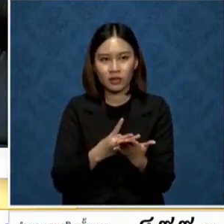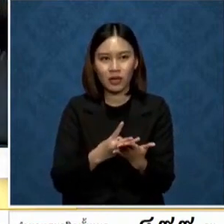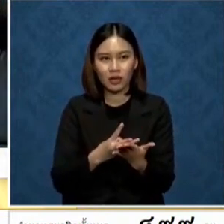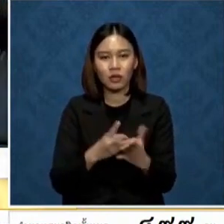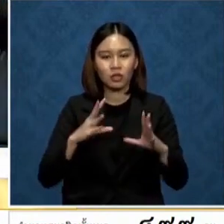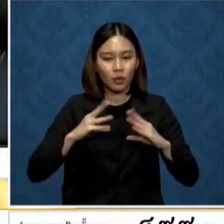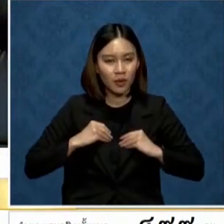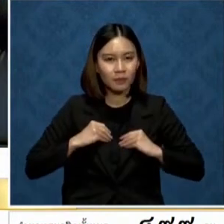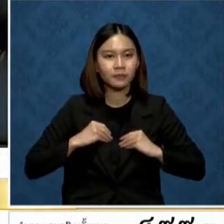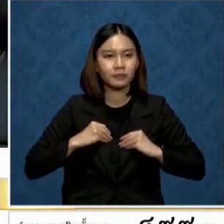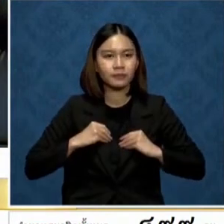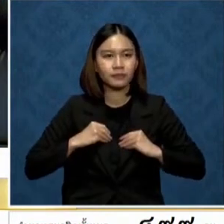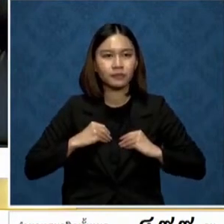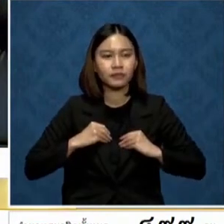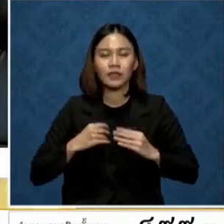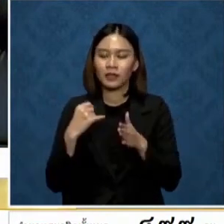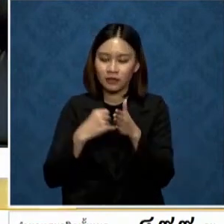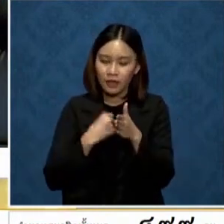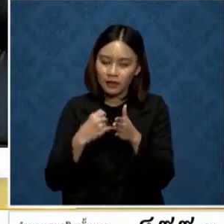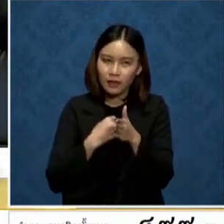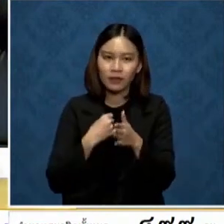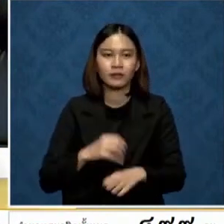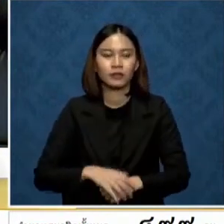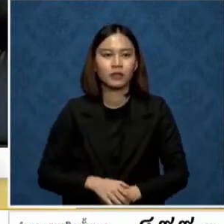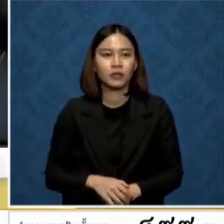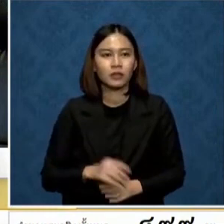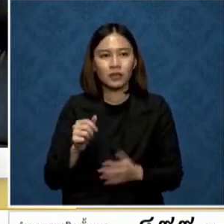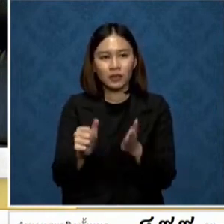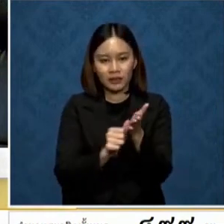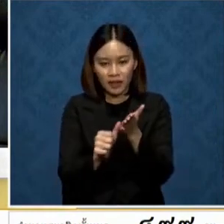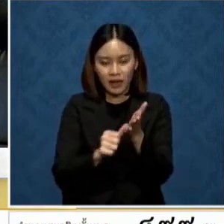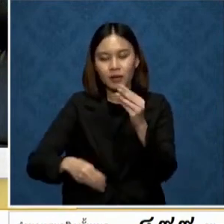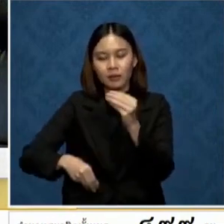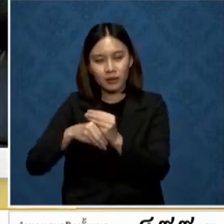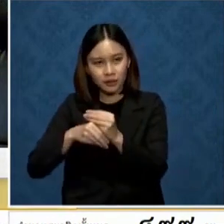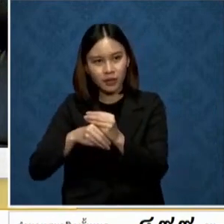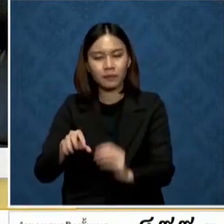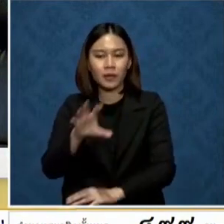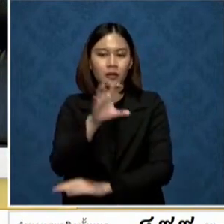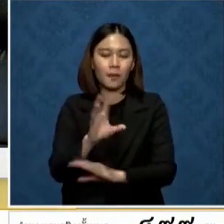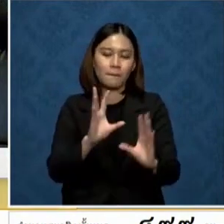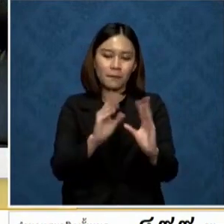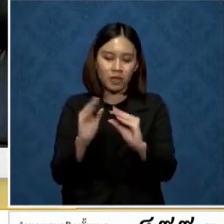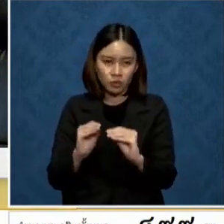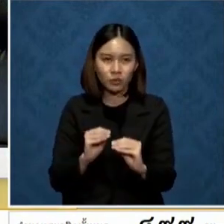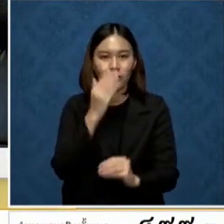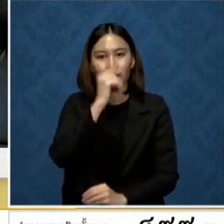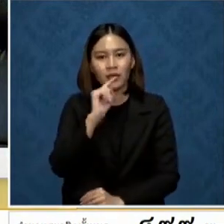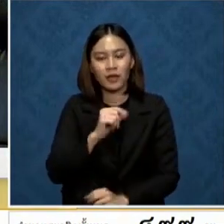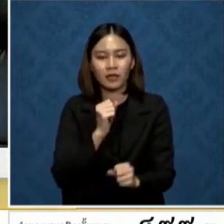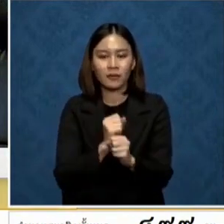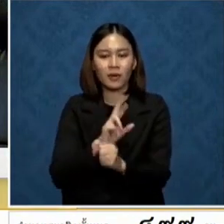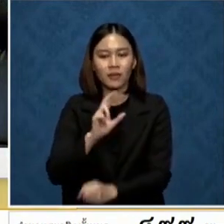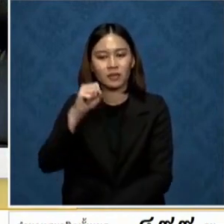การครับหลักการง่ายๆสั้นๆมากๆนะครับคือแก้ไขเพิ่มเติมข้อบังคับการประชุมเพื่อให้การทำงานของ